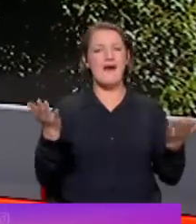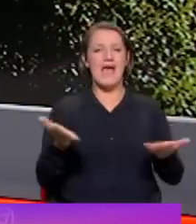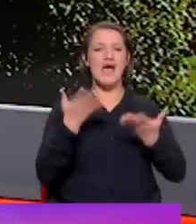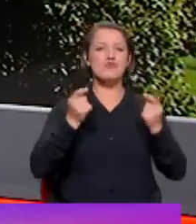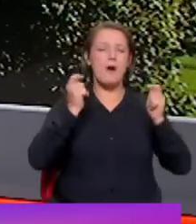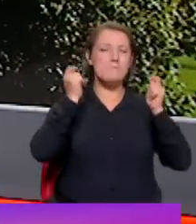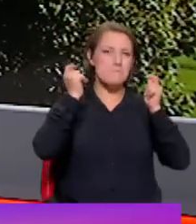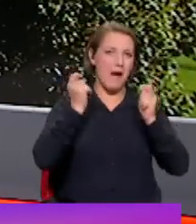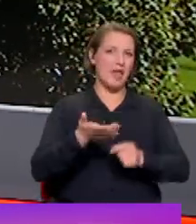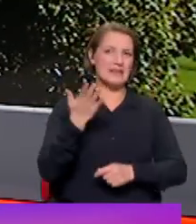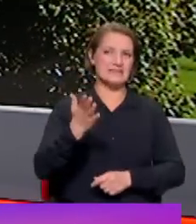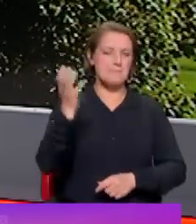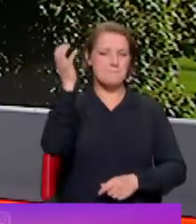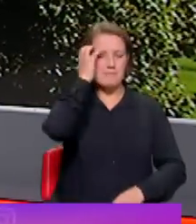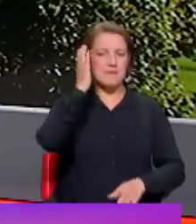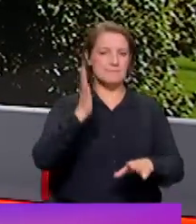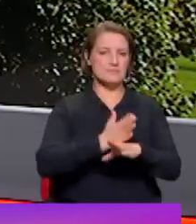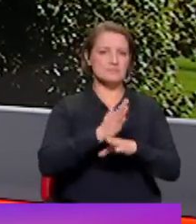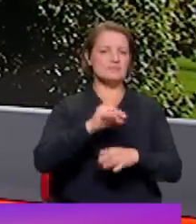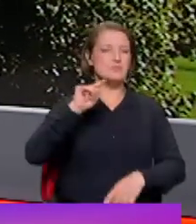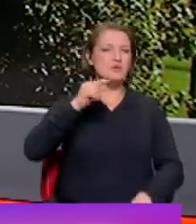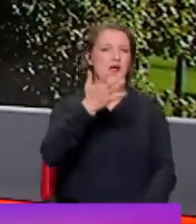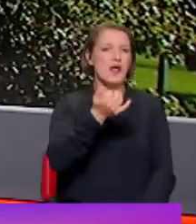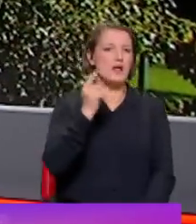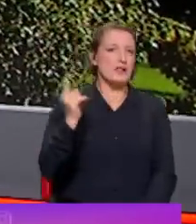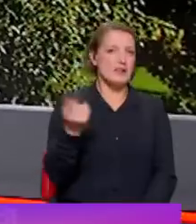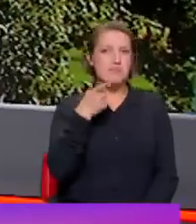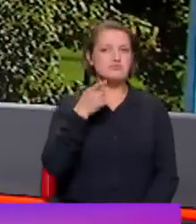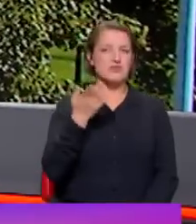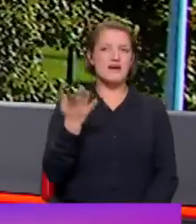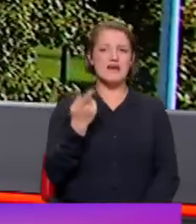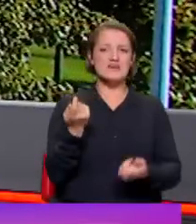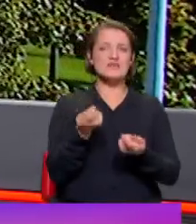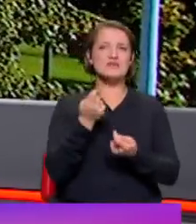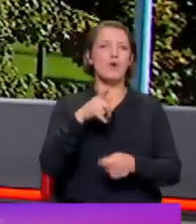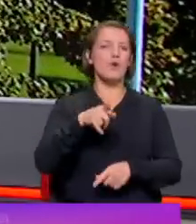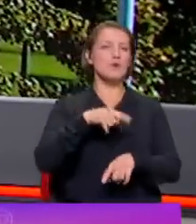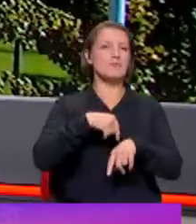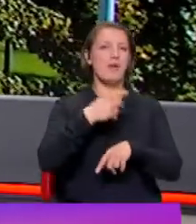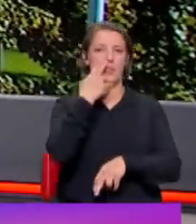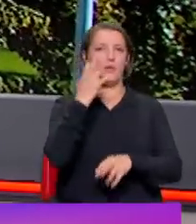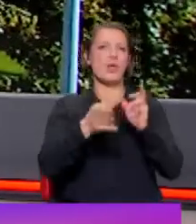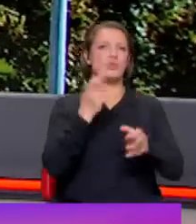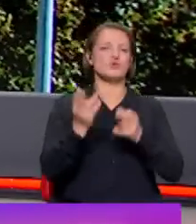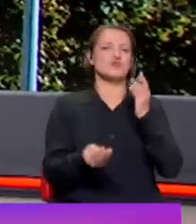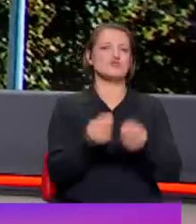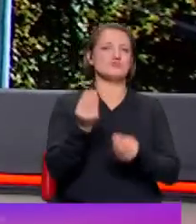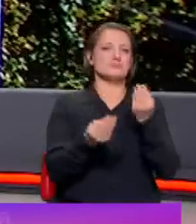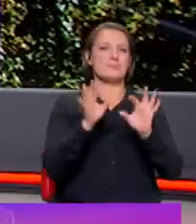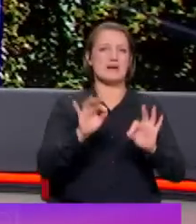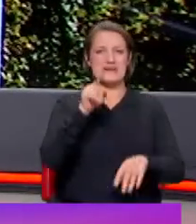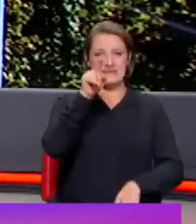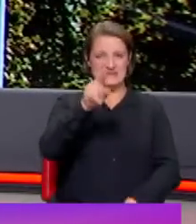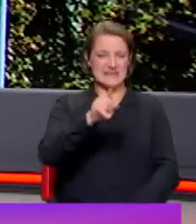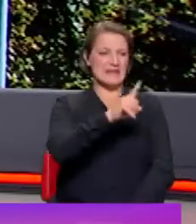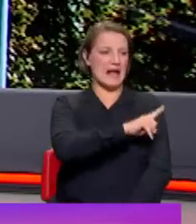çok pahalıysa temel Gıda ürünleri ulaşamıyorsanız bu sefer işin içine dolandırıcılar girmeye başlıyor Siz